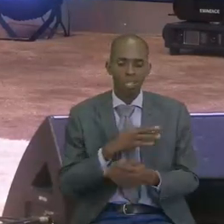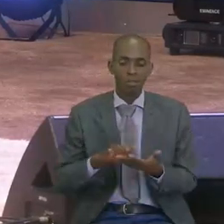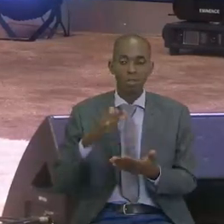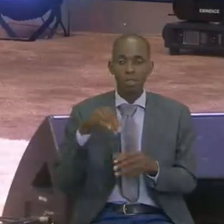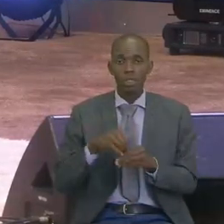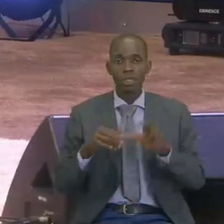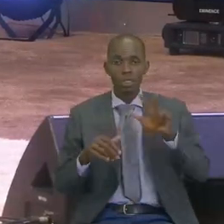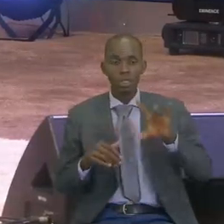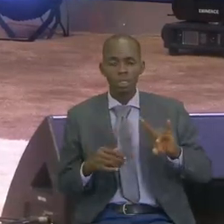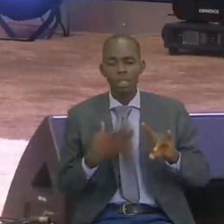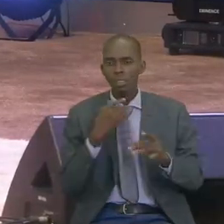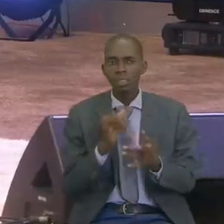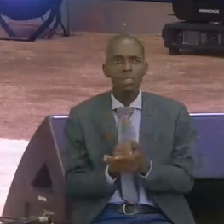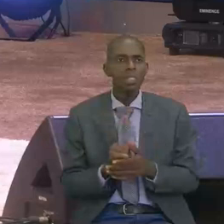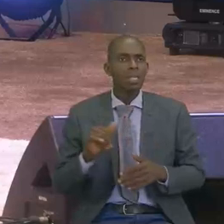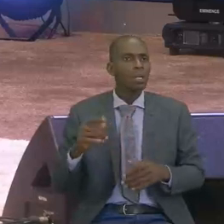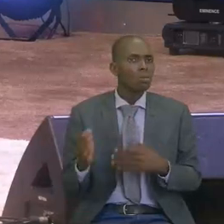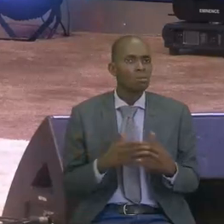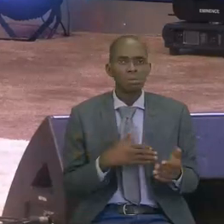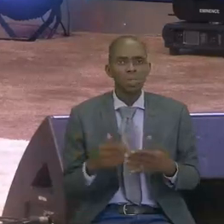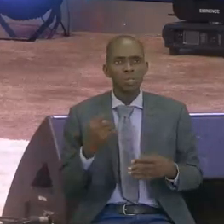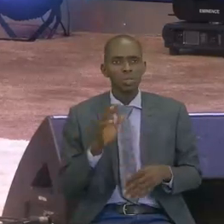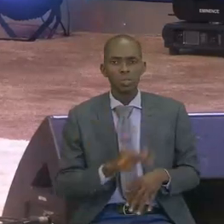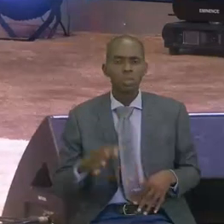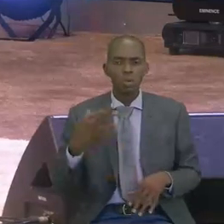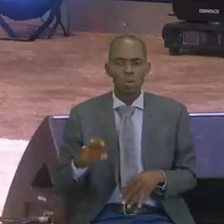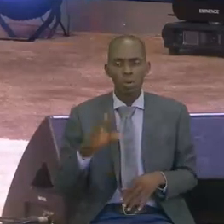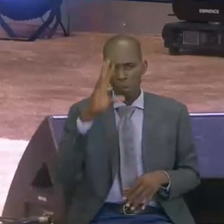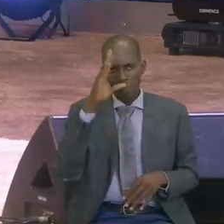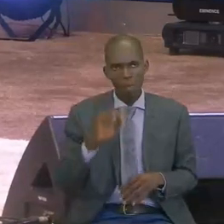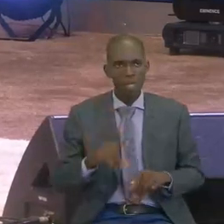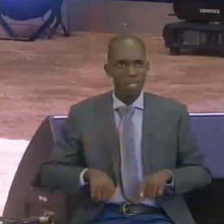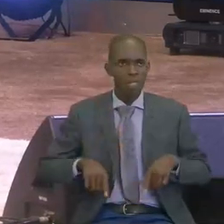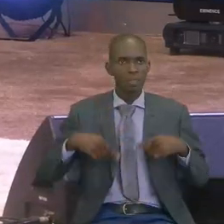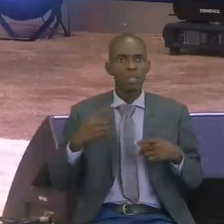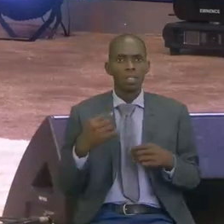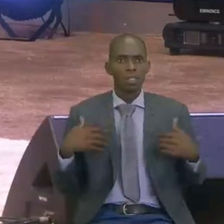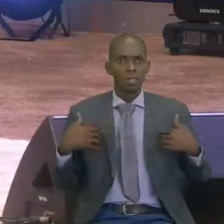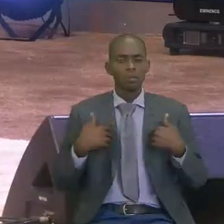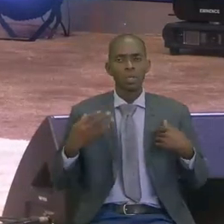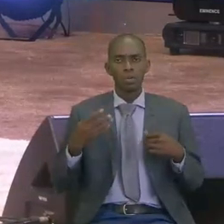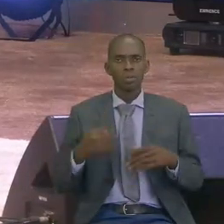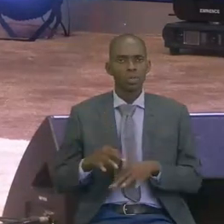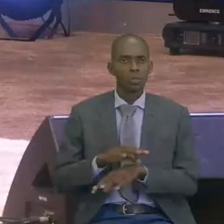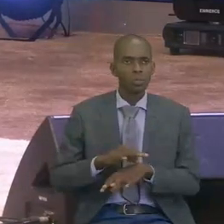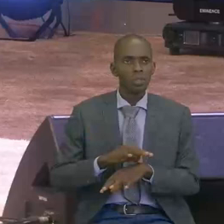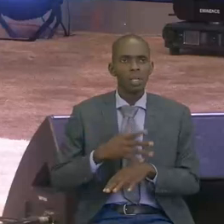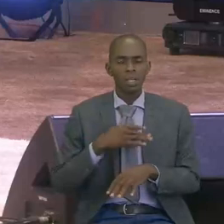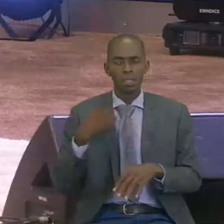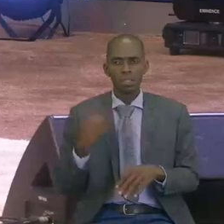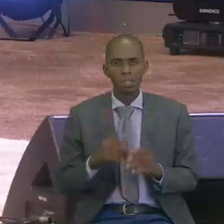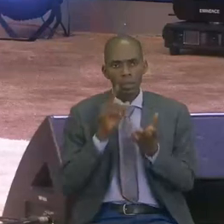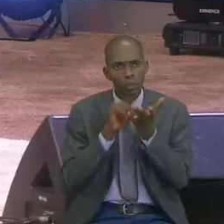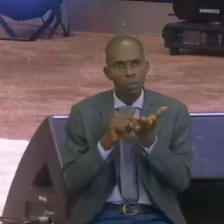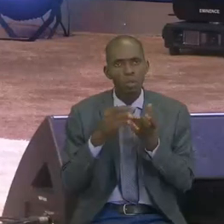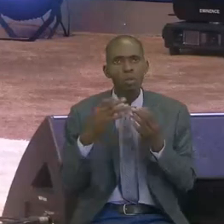il a remis entre tes mains, en quelque lieu qu'il habite, les enfants des hommes, les bêtes des champs